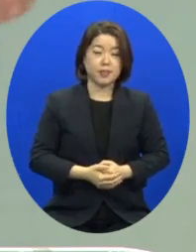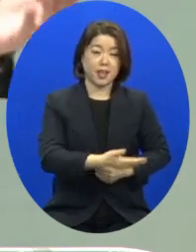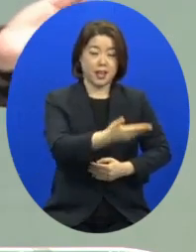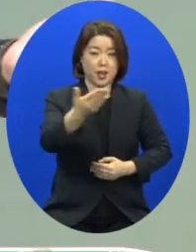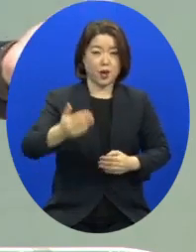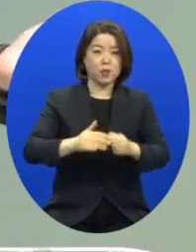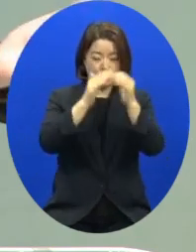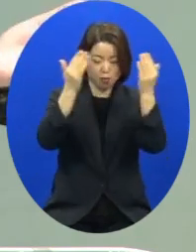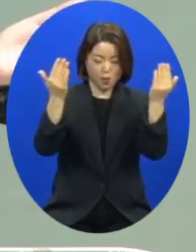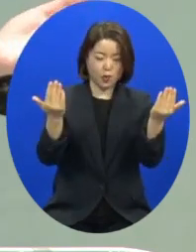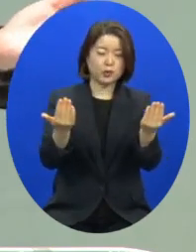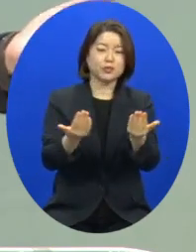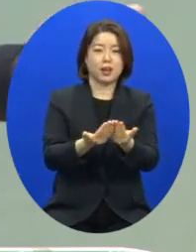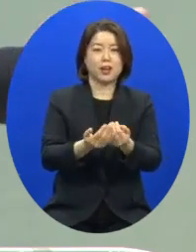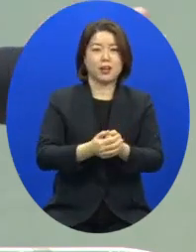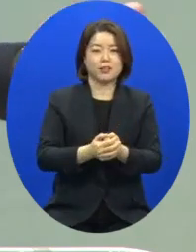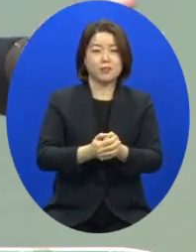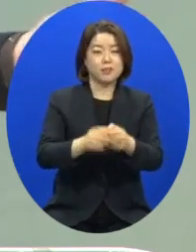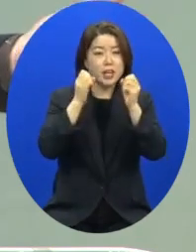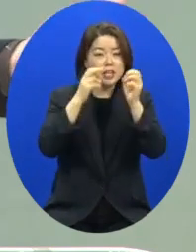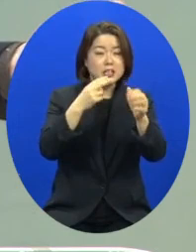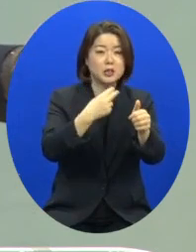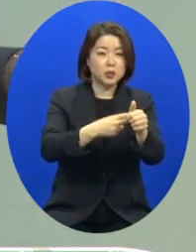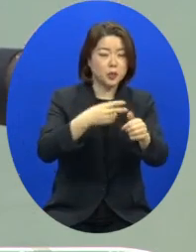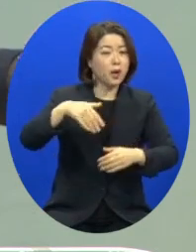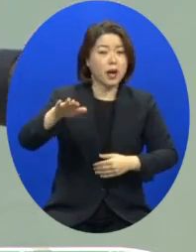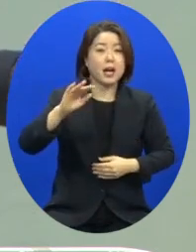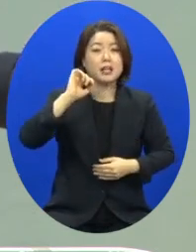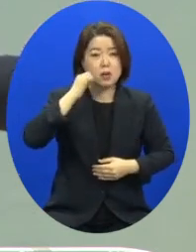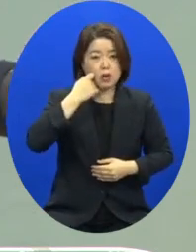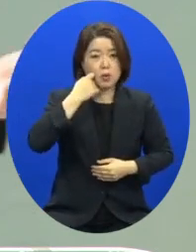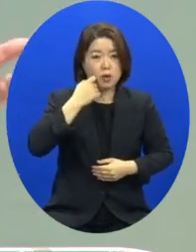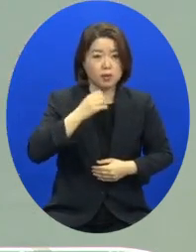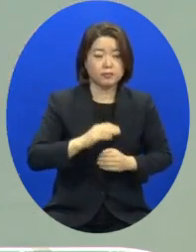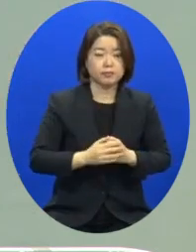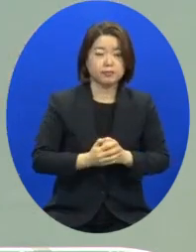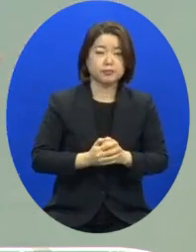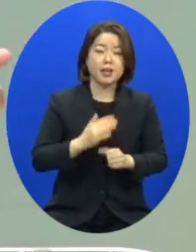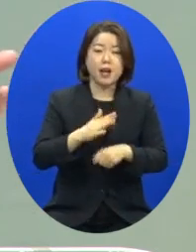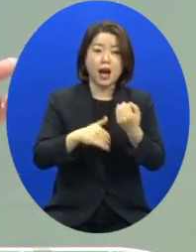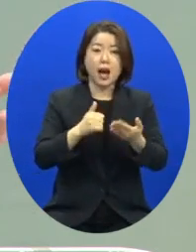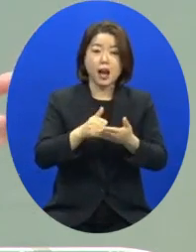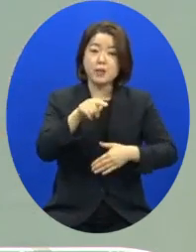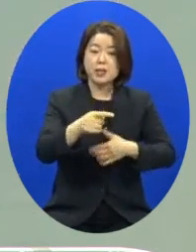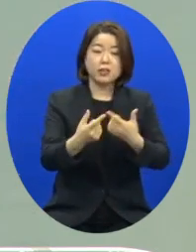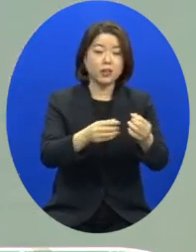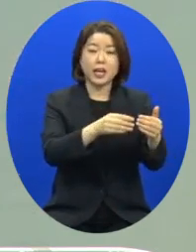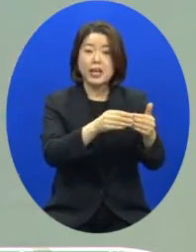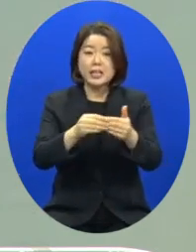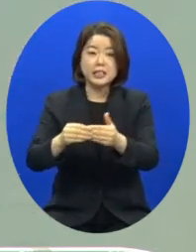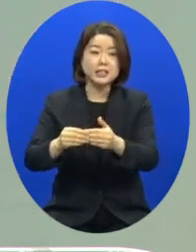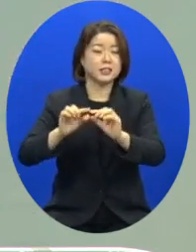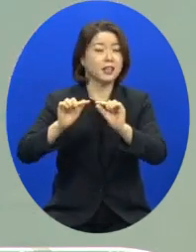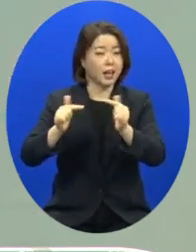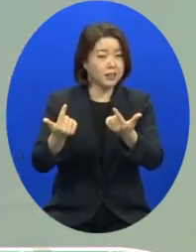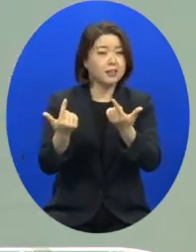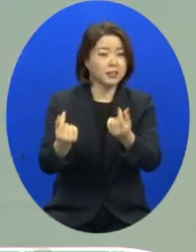여러분 모두가 다 선교사로 갈 수는 없겠지요. 하나님이 그렇게 이끄시지는 않으시는 것